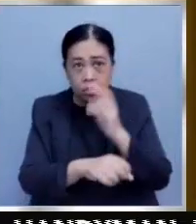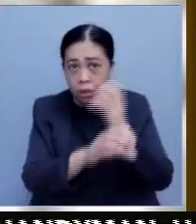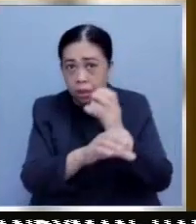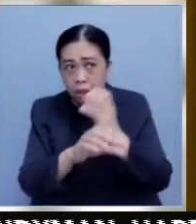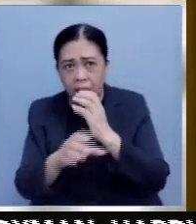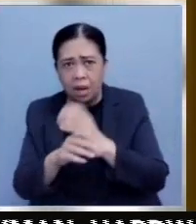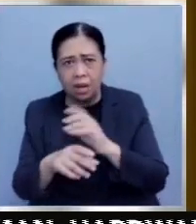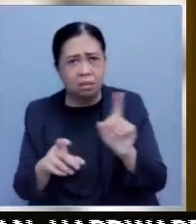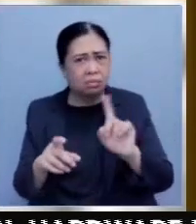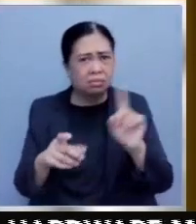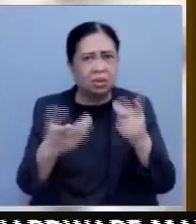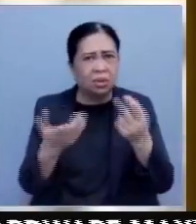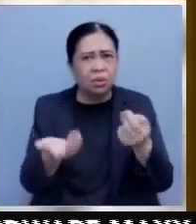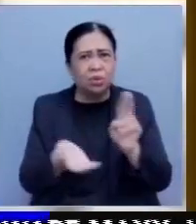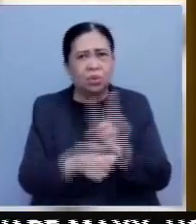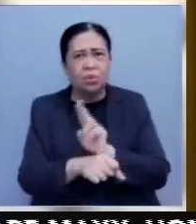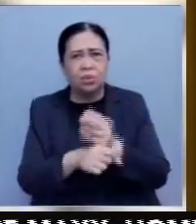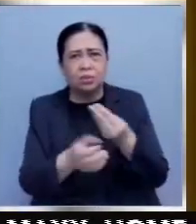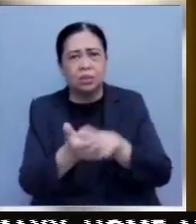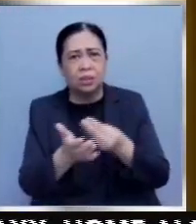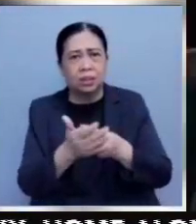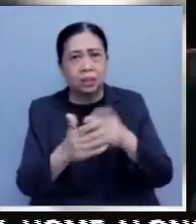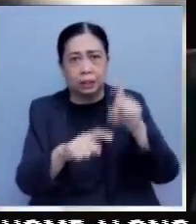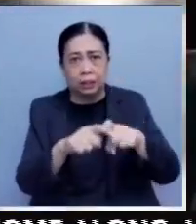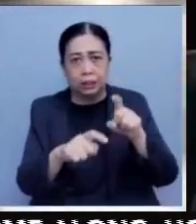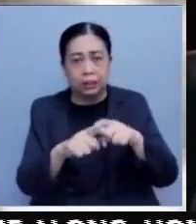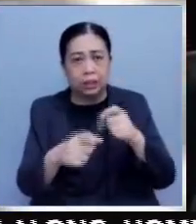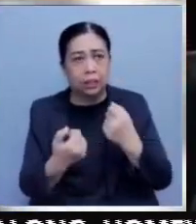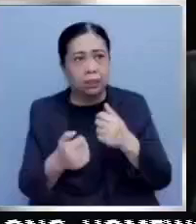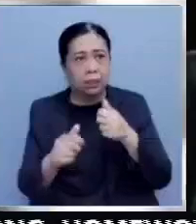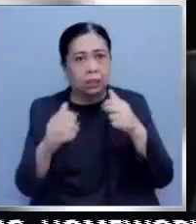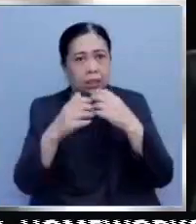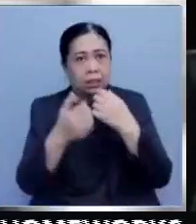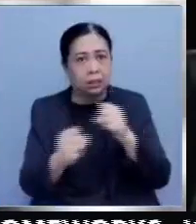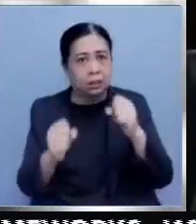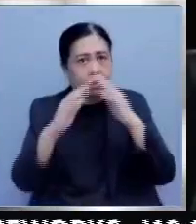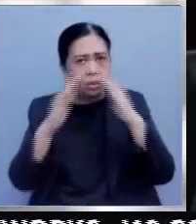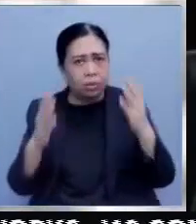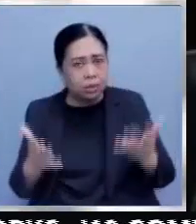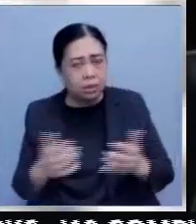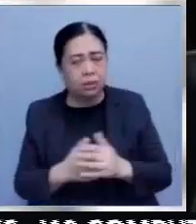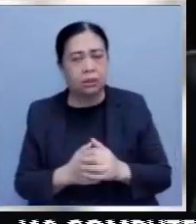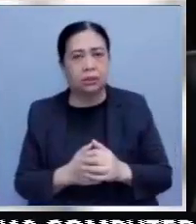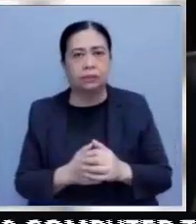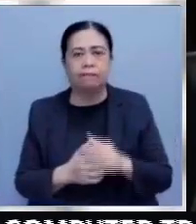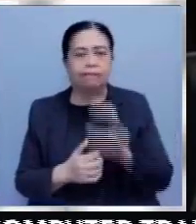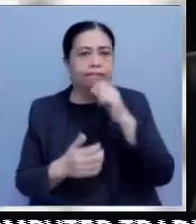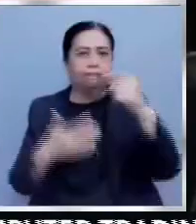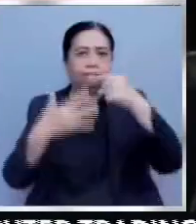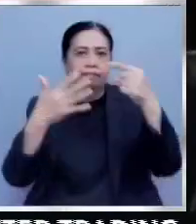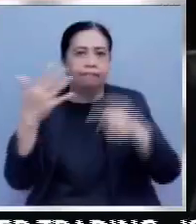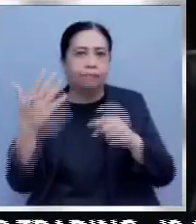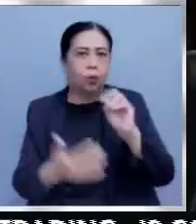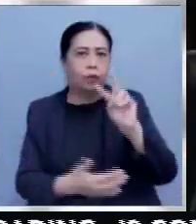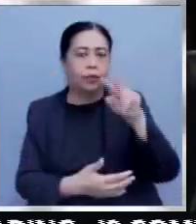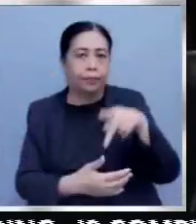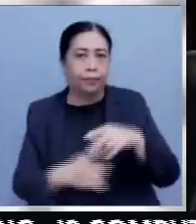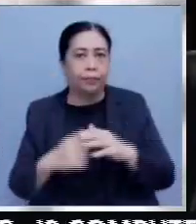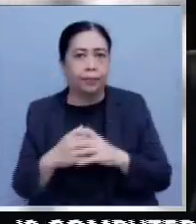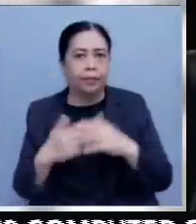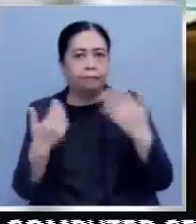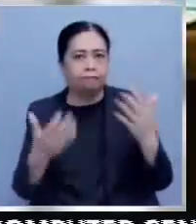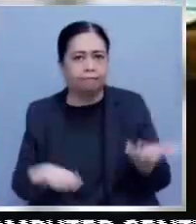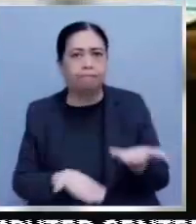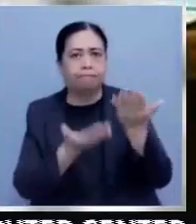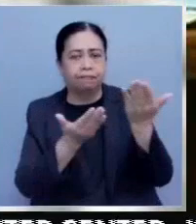Speaker, nagrenta ba ng safe houses? Hindi na nagdetalye ang OVP dahil nagsumiti naman daw sila